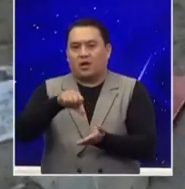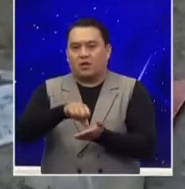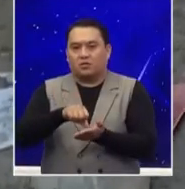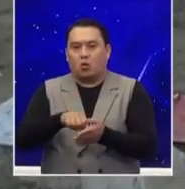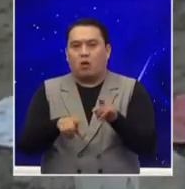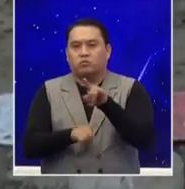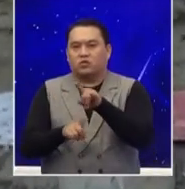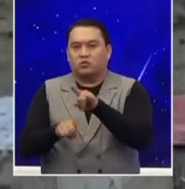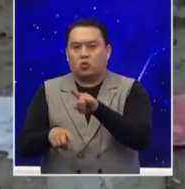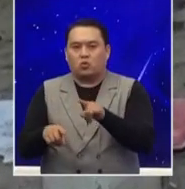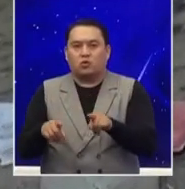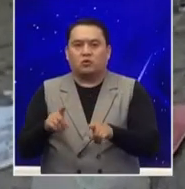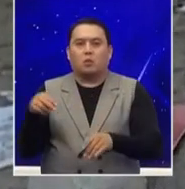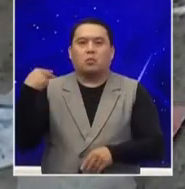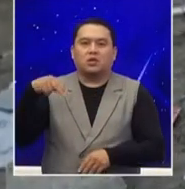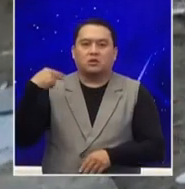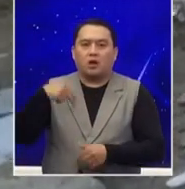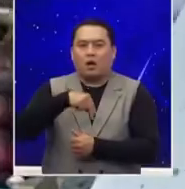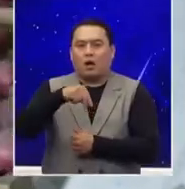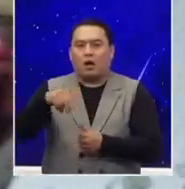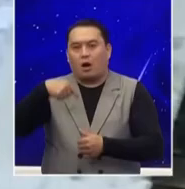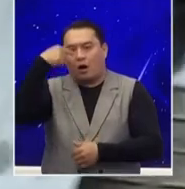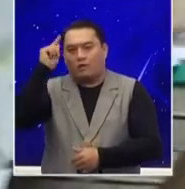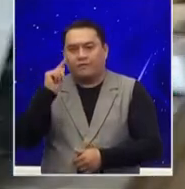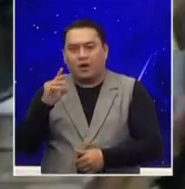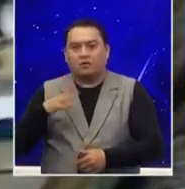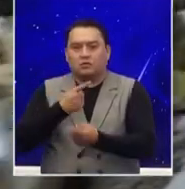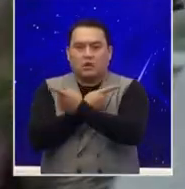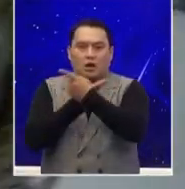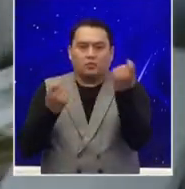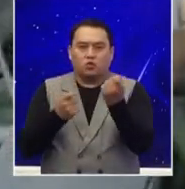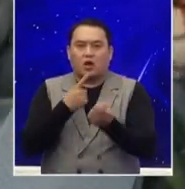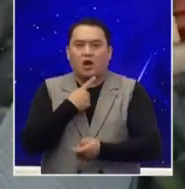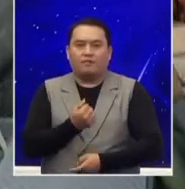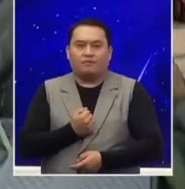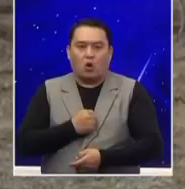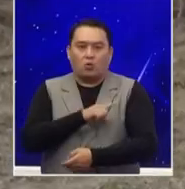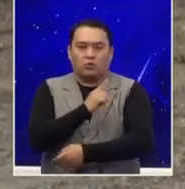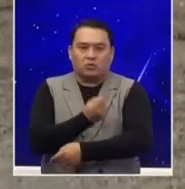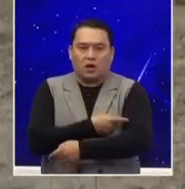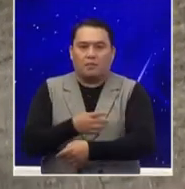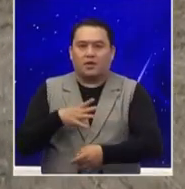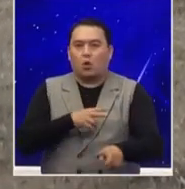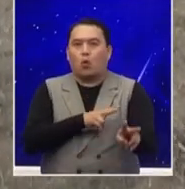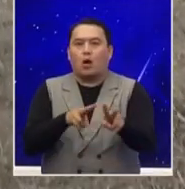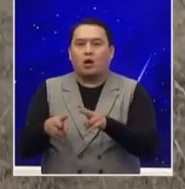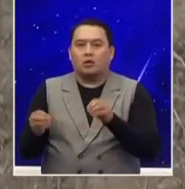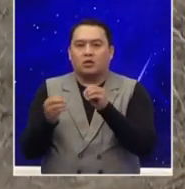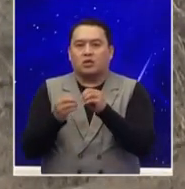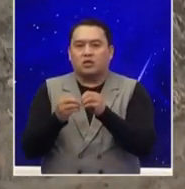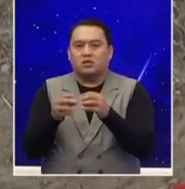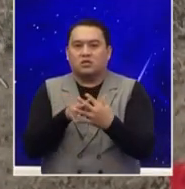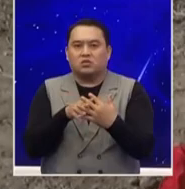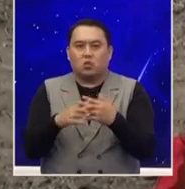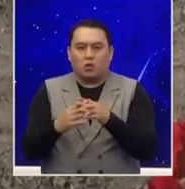обстрелу среду президент азербайджана ильхам алиев заявил что вооруженные силы страны взяли под контроль более